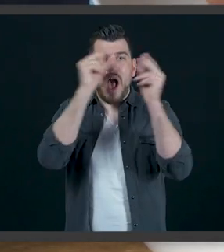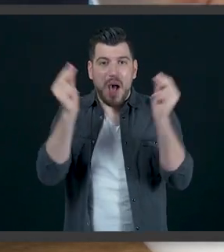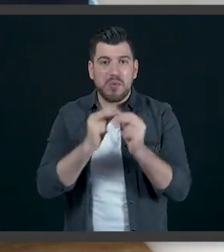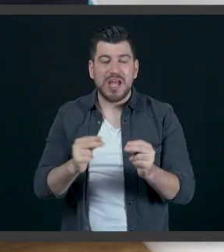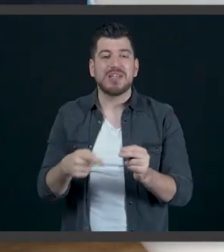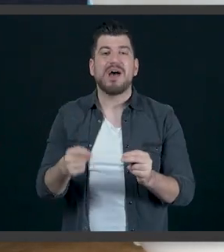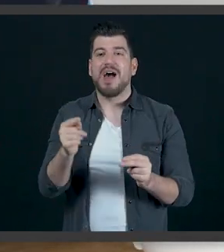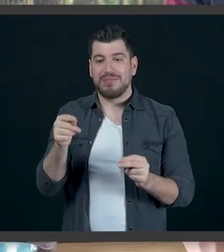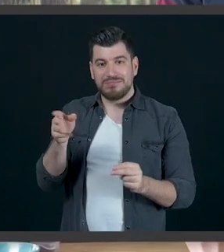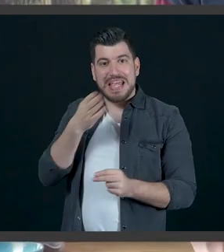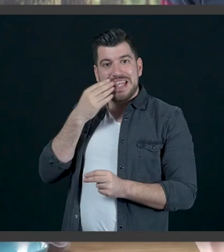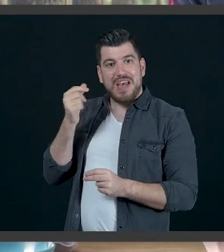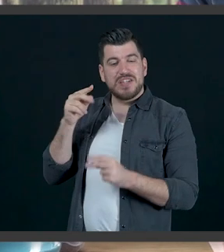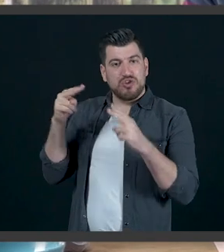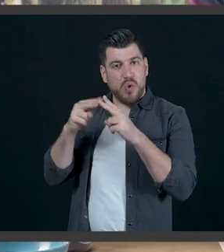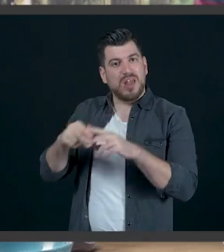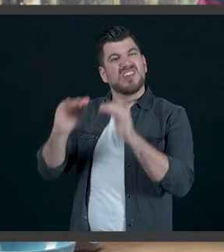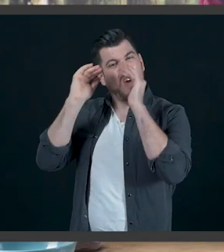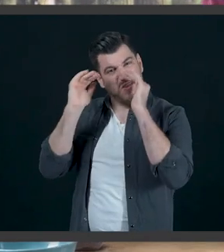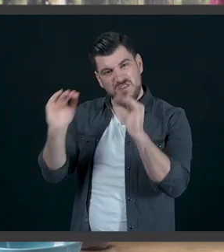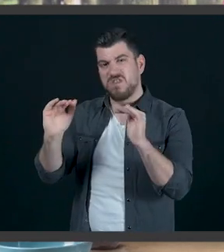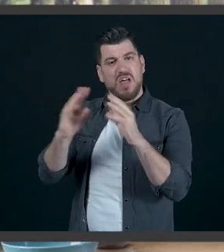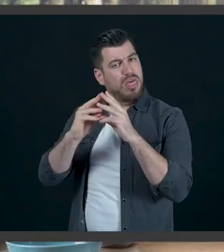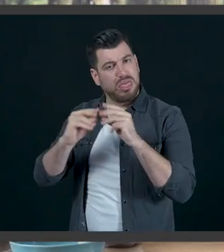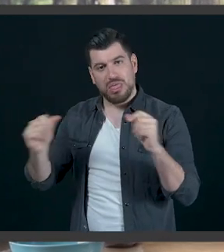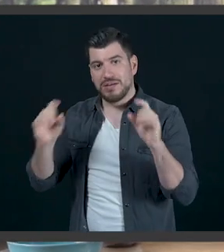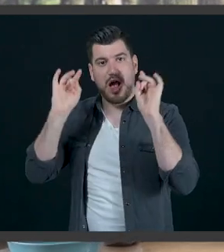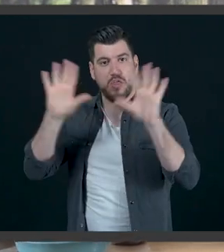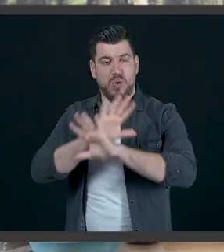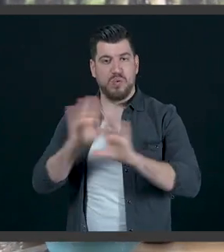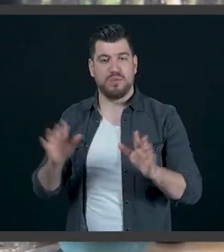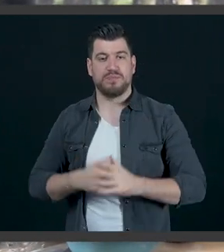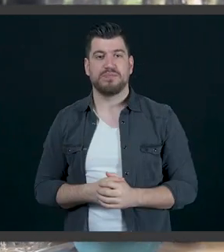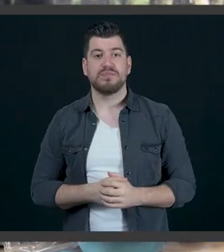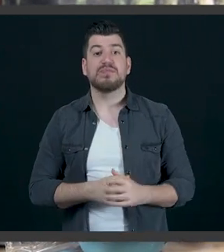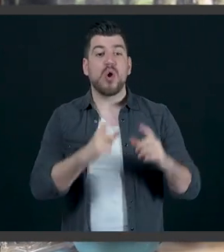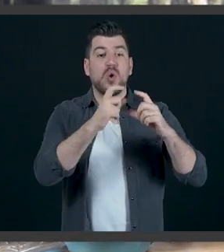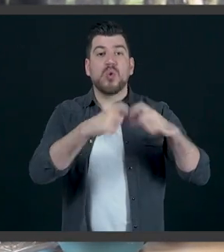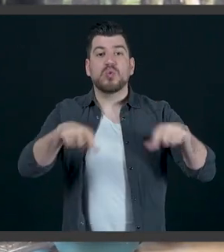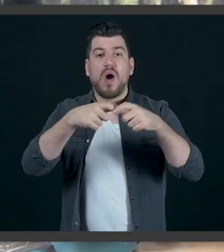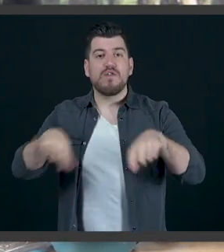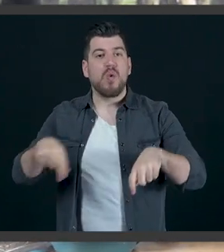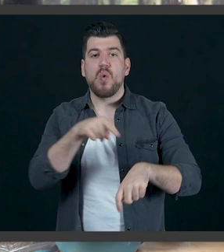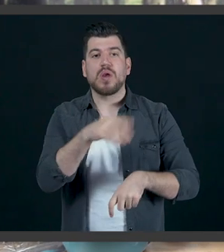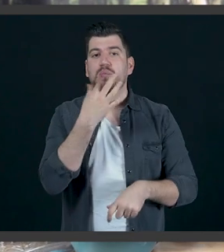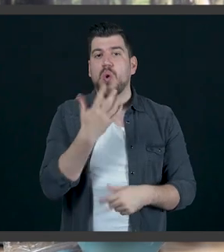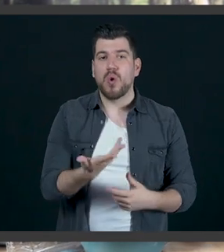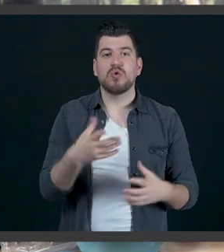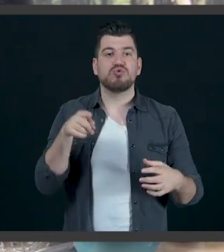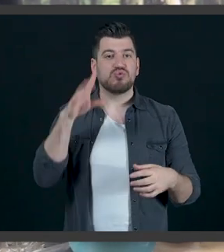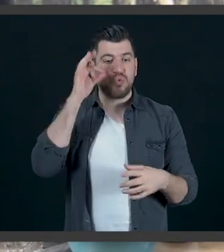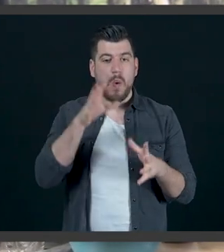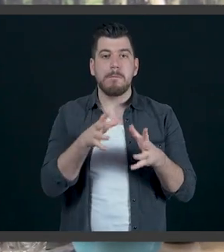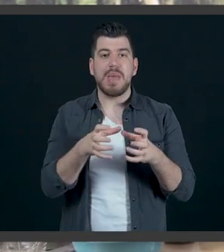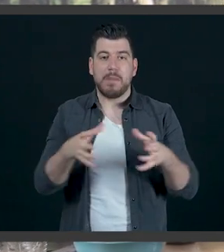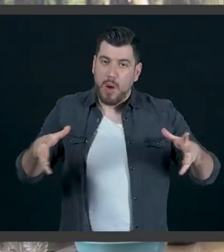ξέρετε, όπου βάζουμε αλεύρι μέσα στη σοκολάτα, πάντα η γεύση από τη σοκολάτα αραιώνει. Εδώ πέρα δεν θα αραιώσει, το αυγό το βάζουμε μόνο για να πήξει το μείγμα μας. Άρα